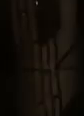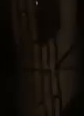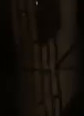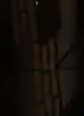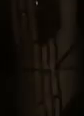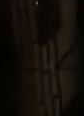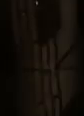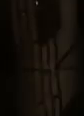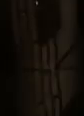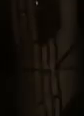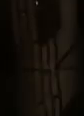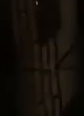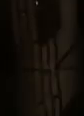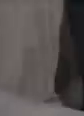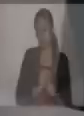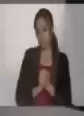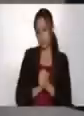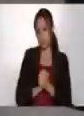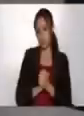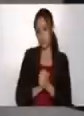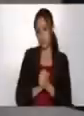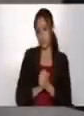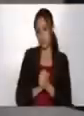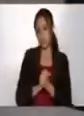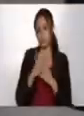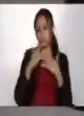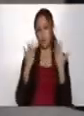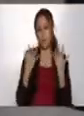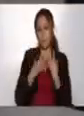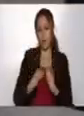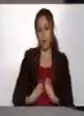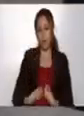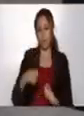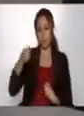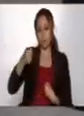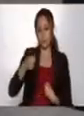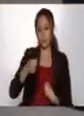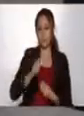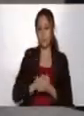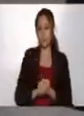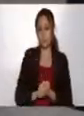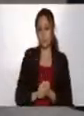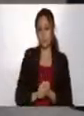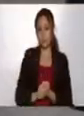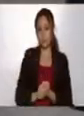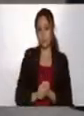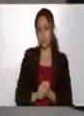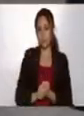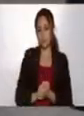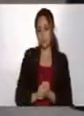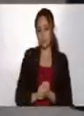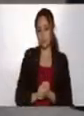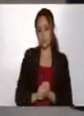الله يرحمك يا رب. ربنا يرحمها رحمه واسعه في نفسها جناته. والعزاء لحضراتكم، انا حبيت اقدم لكم،